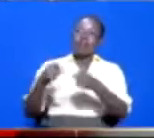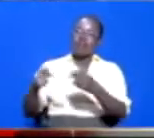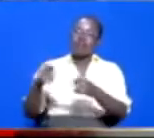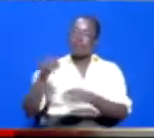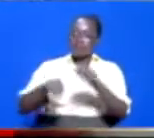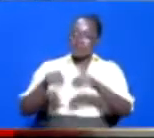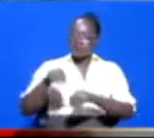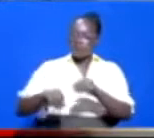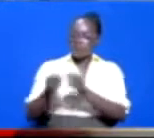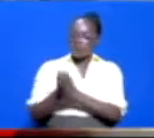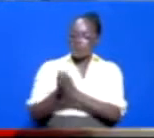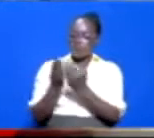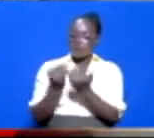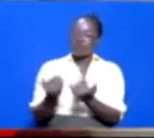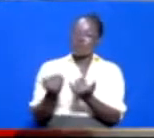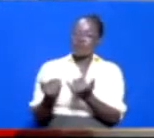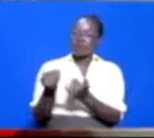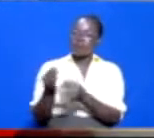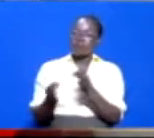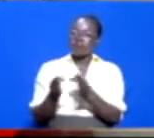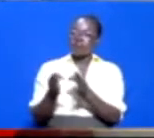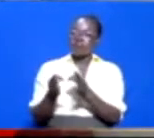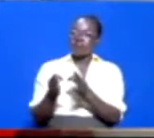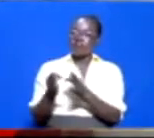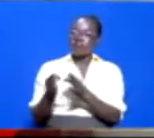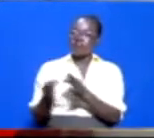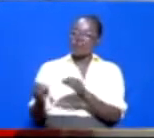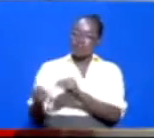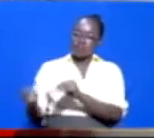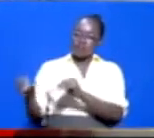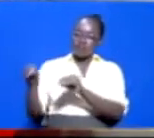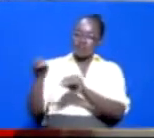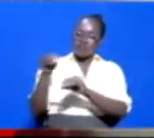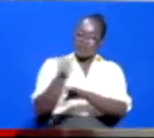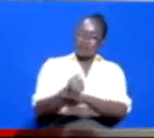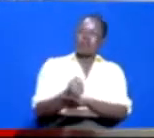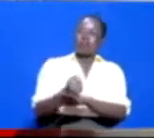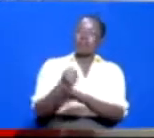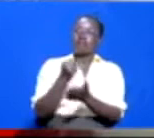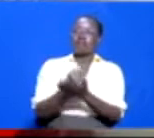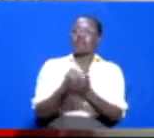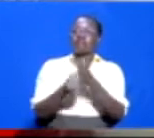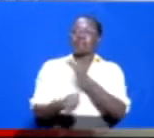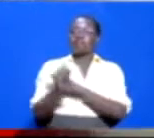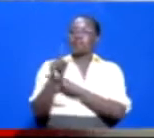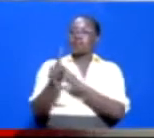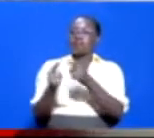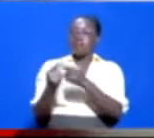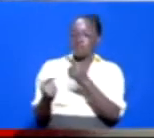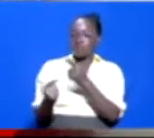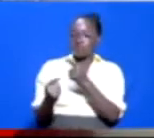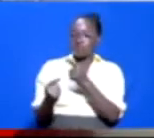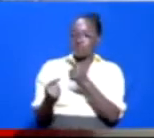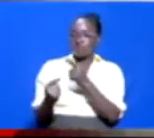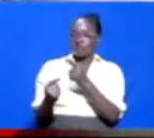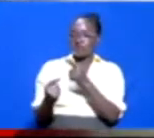Na saizi wakiwekwa ofisi pale ni chini ya mwaka moja wakiingia,